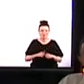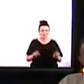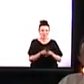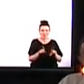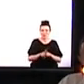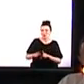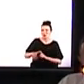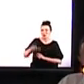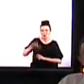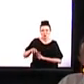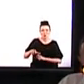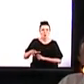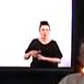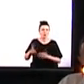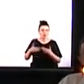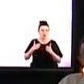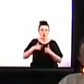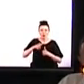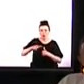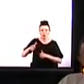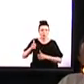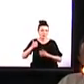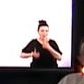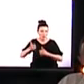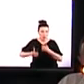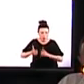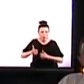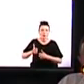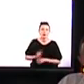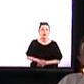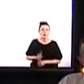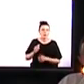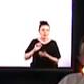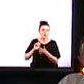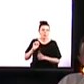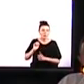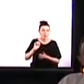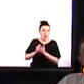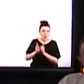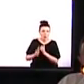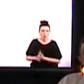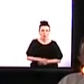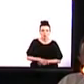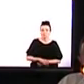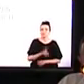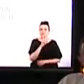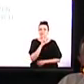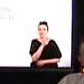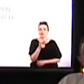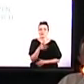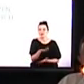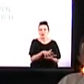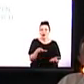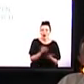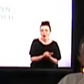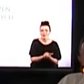populacji osób pełnosprawnych. Ale nie słyszymy tak dużo o aferach, o wpadkach.